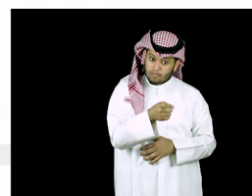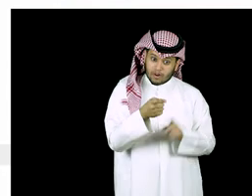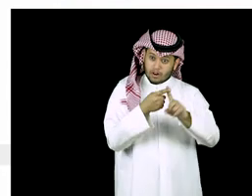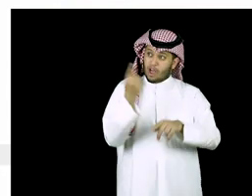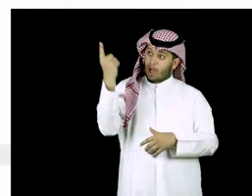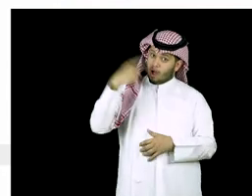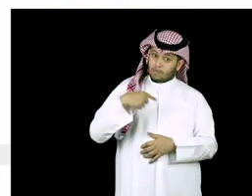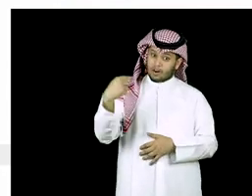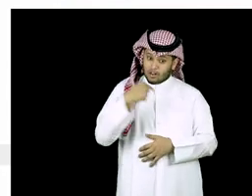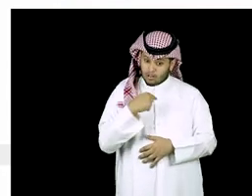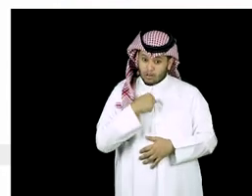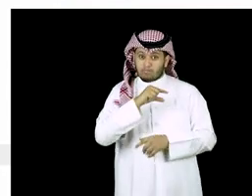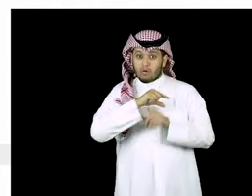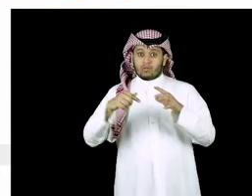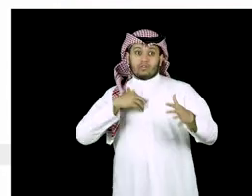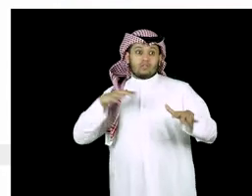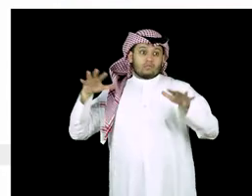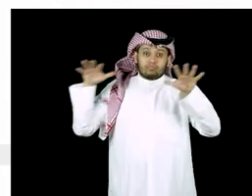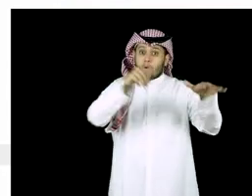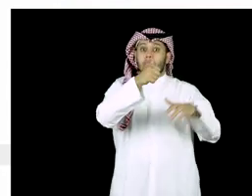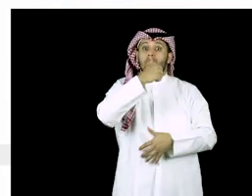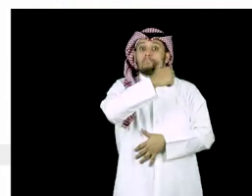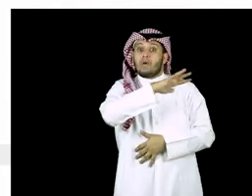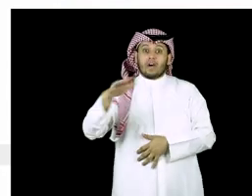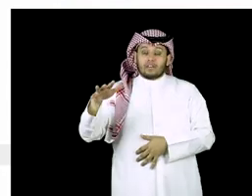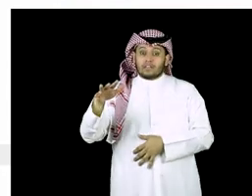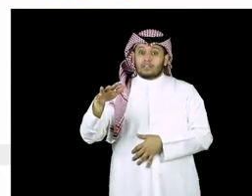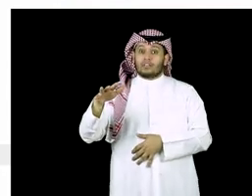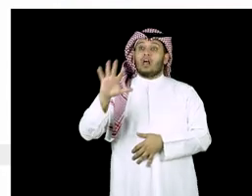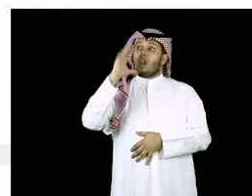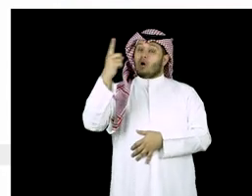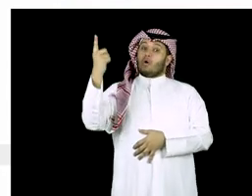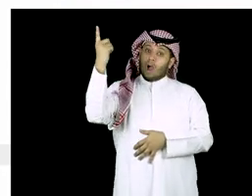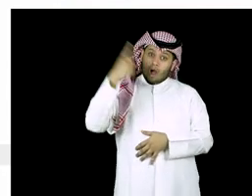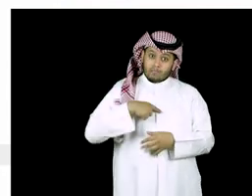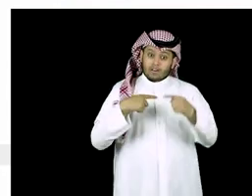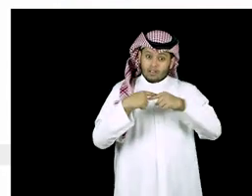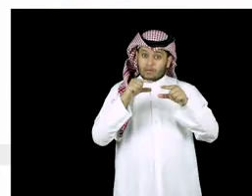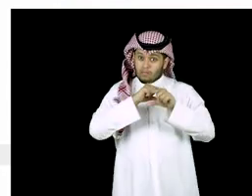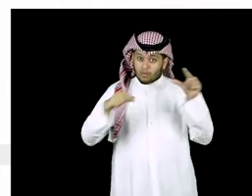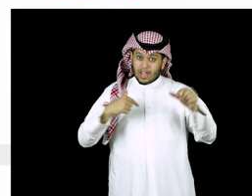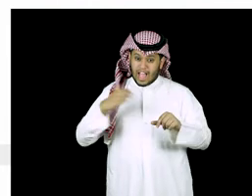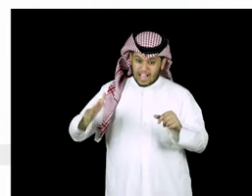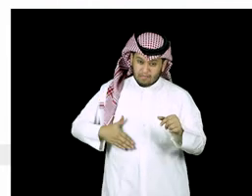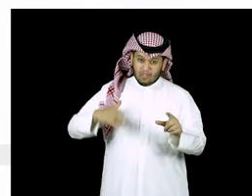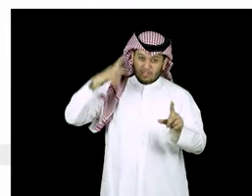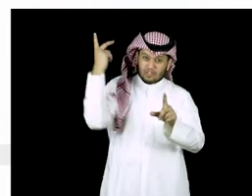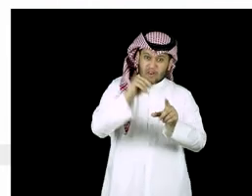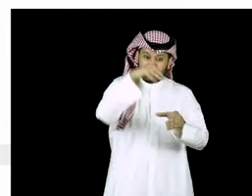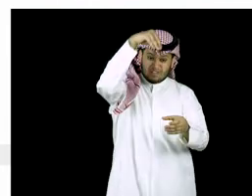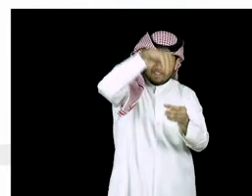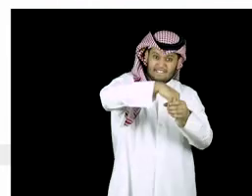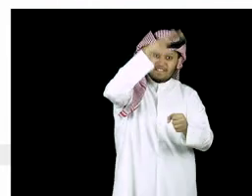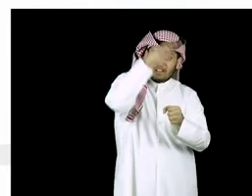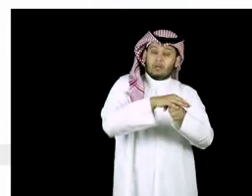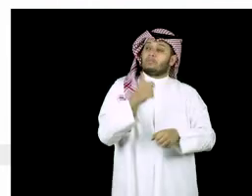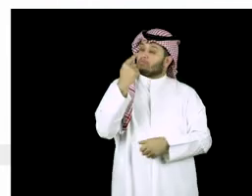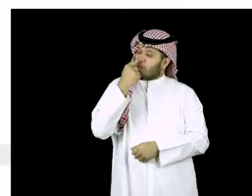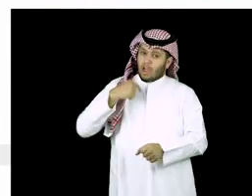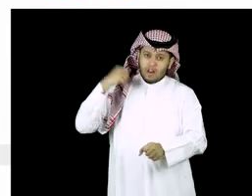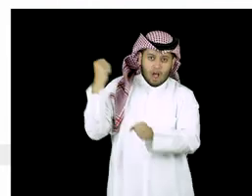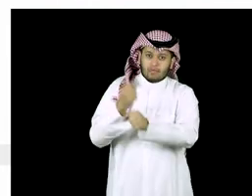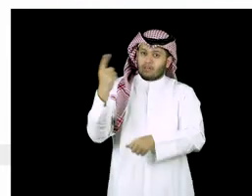لو أمرتنا أن نخيضها البحر لأخذناها، ولو أمرتنا أن نضرب أكبادها إلى برك الغماد